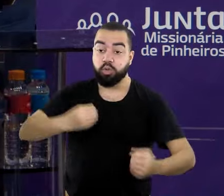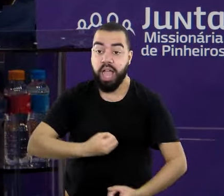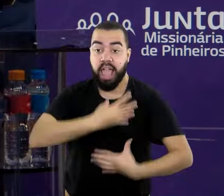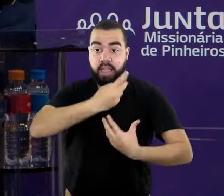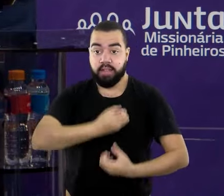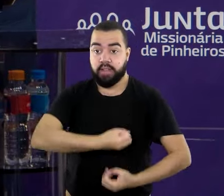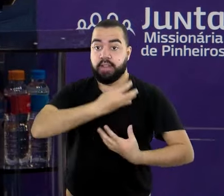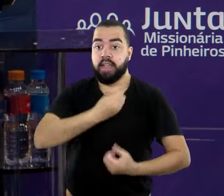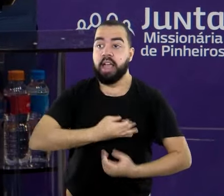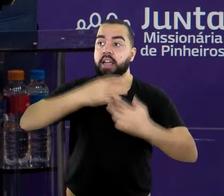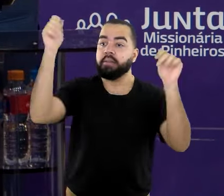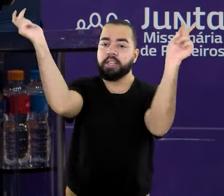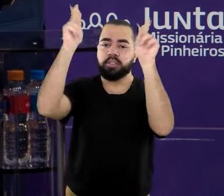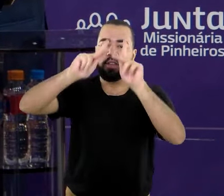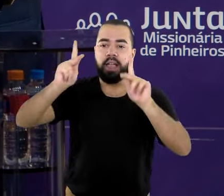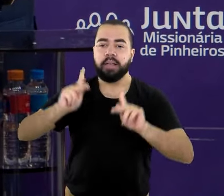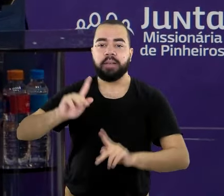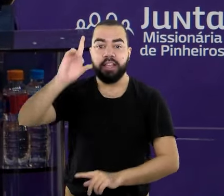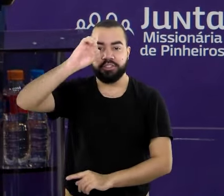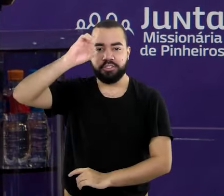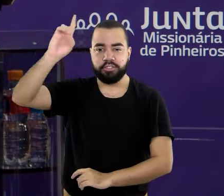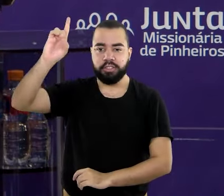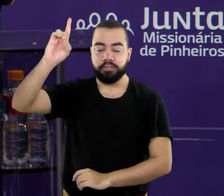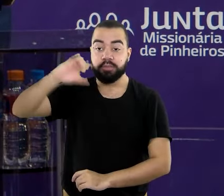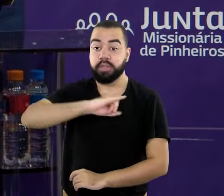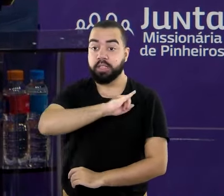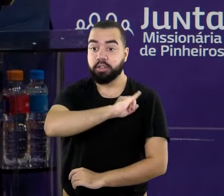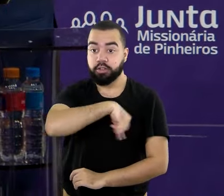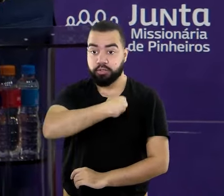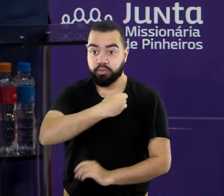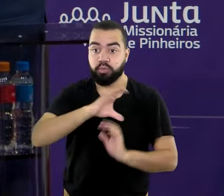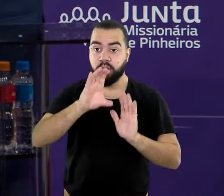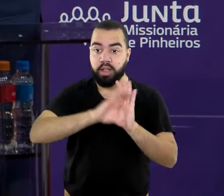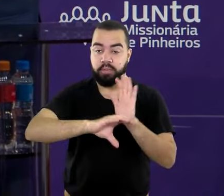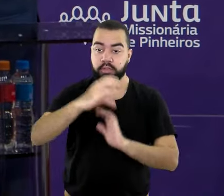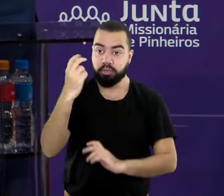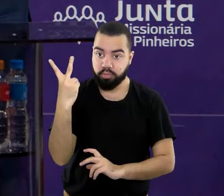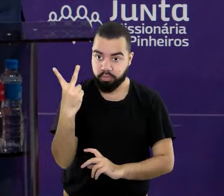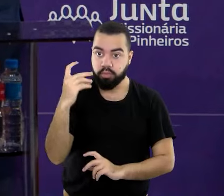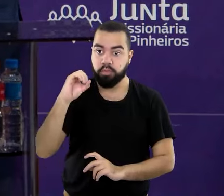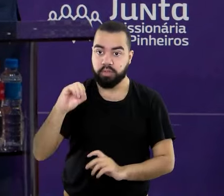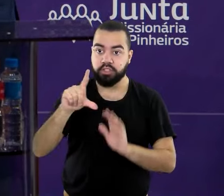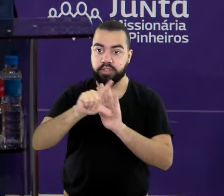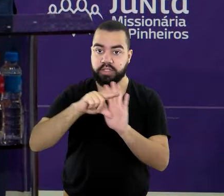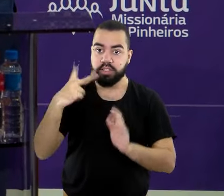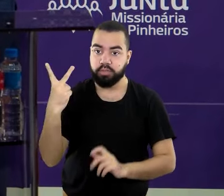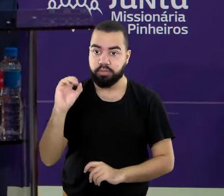20장 20절입니다. É João 20:20.